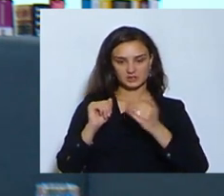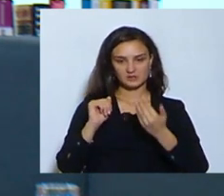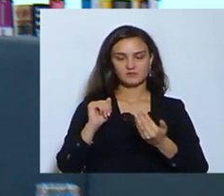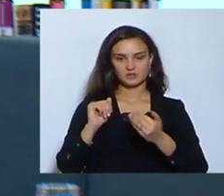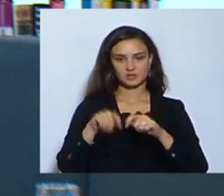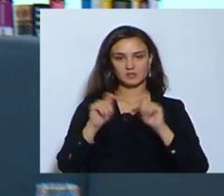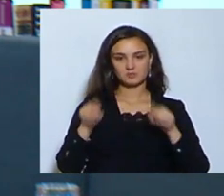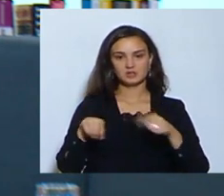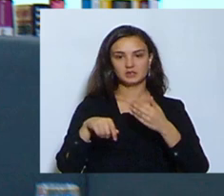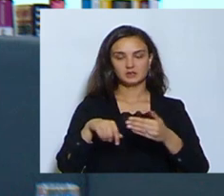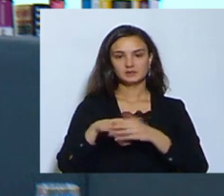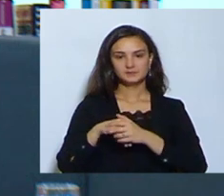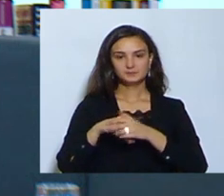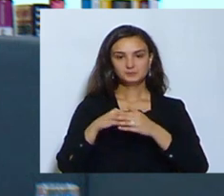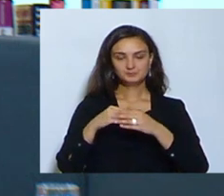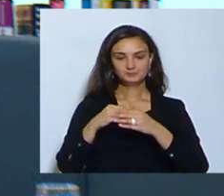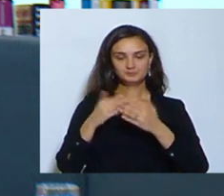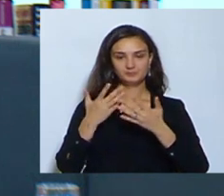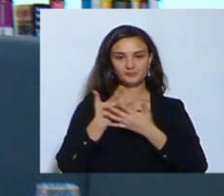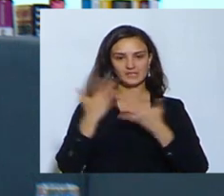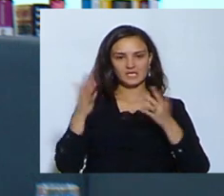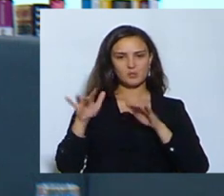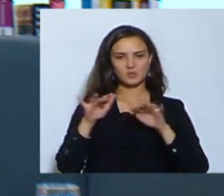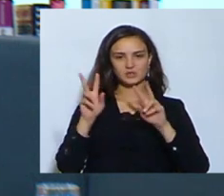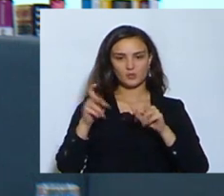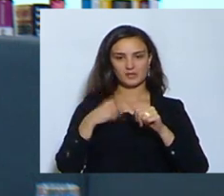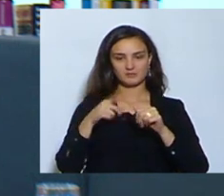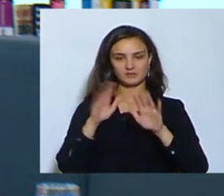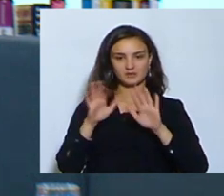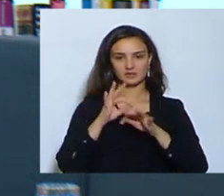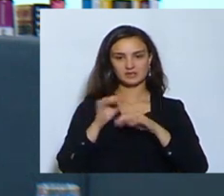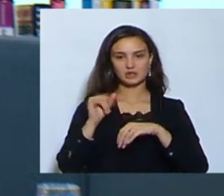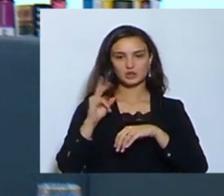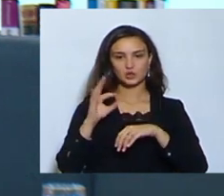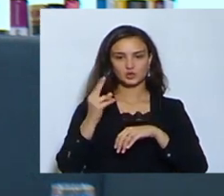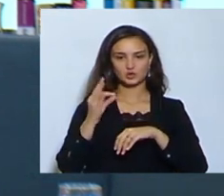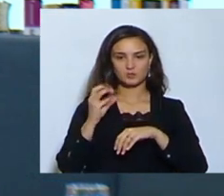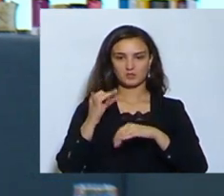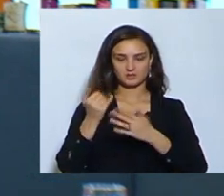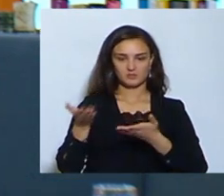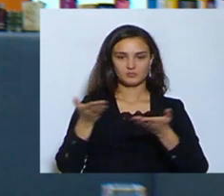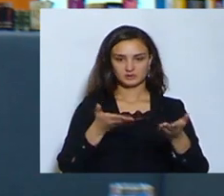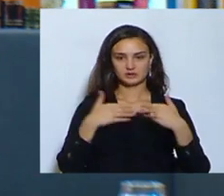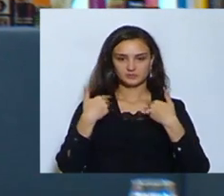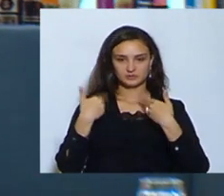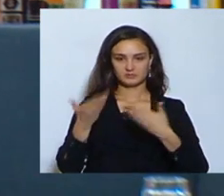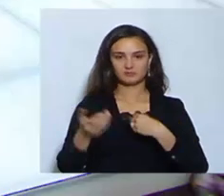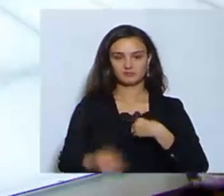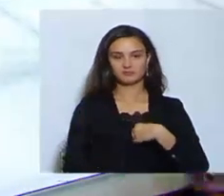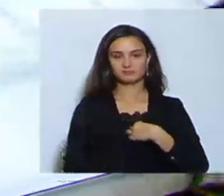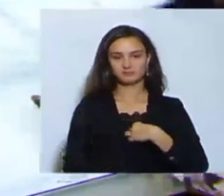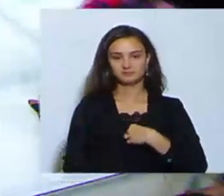მხარდაჭერისათვის შექმნილი ღია მოძრაობის ხელმძღვანელი ქალბატონი თიკო ცომაია. დილამშიდობისა თიკო, მოვძანდით.